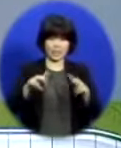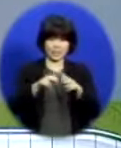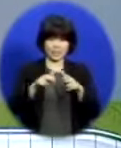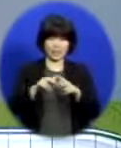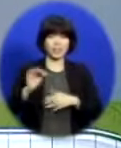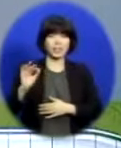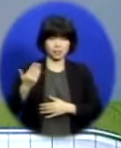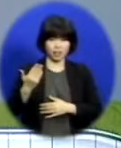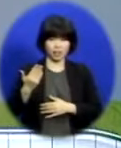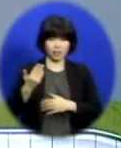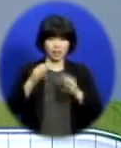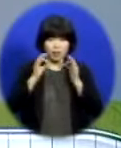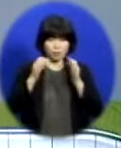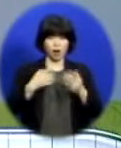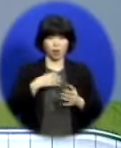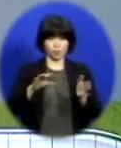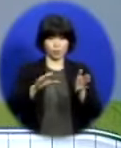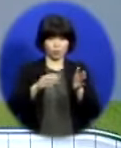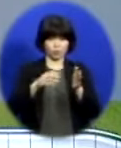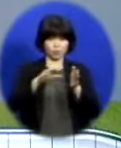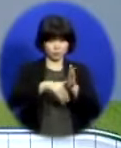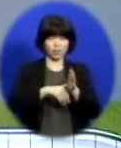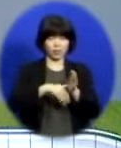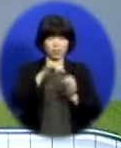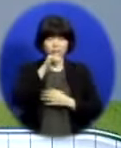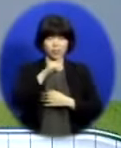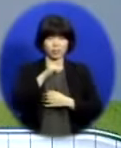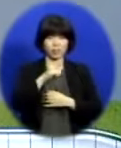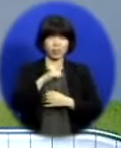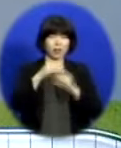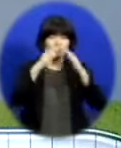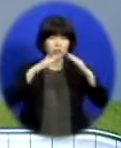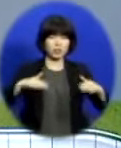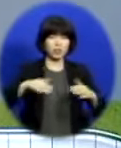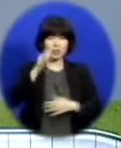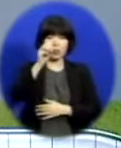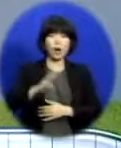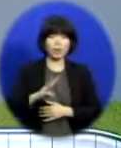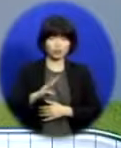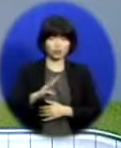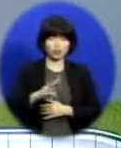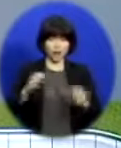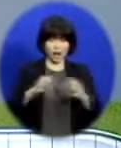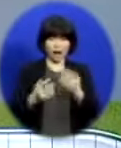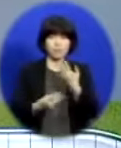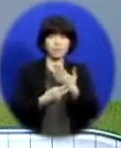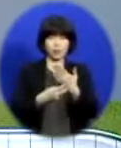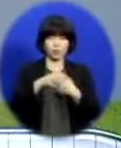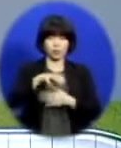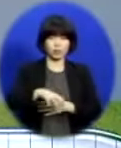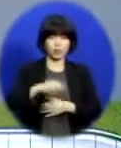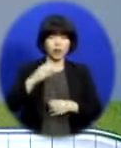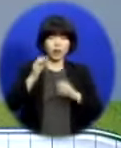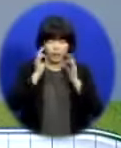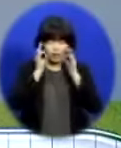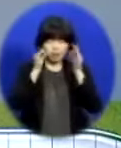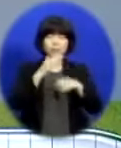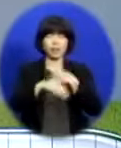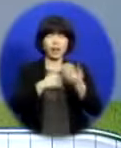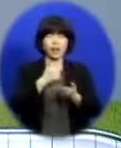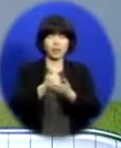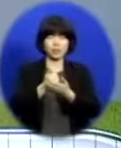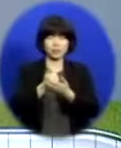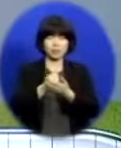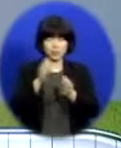그런 절박한 처지에 빠져서 전라도 광주에 있는 통합 병원에서 하나님을 간절히 찾던 밤새도록